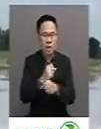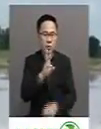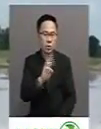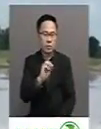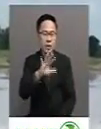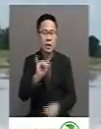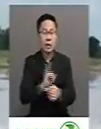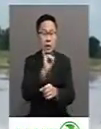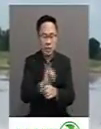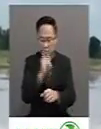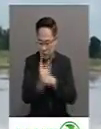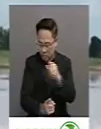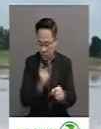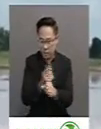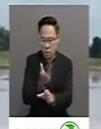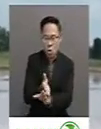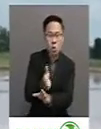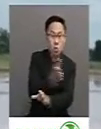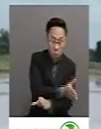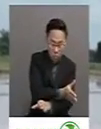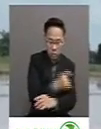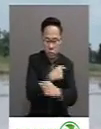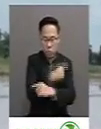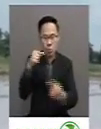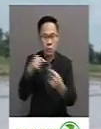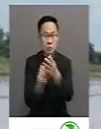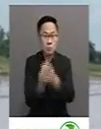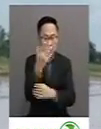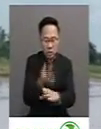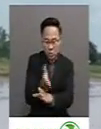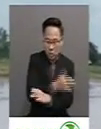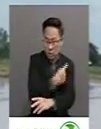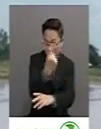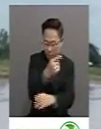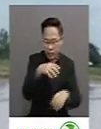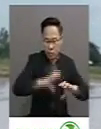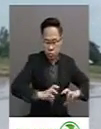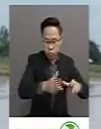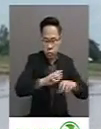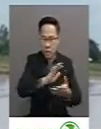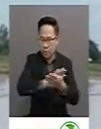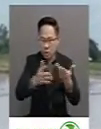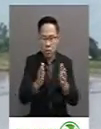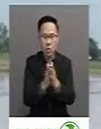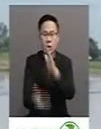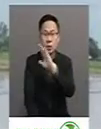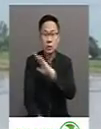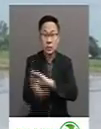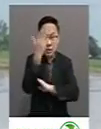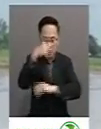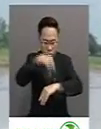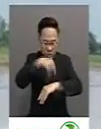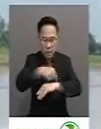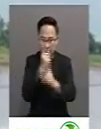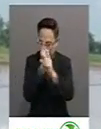ไร่แต่ละปีจะเตรียมดินเอาไว้ก่อนวันพฤชมงคล1วันค่ะจากนั้นนะคะเช้าวันพฤชมงคลก็ถือว่าเป็นวันที่เริ่มงามย